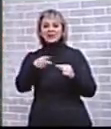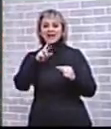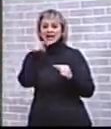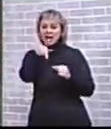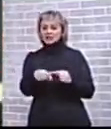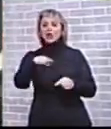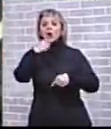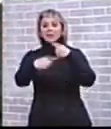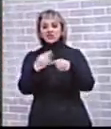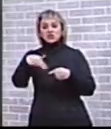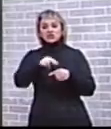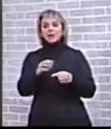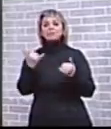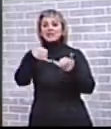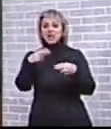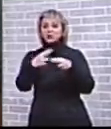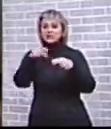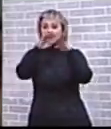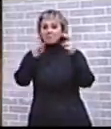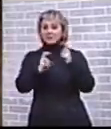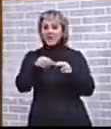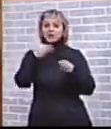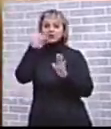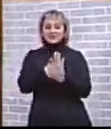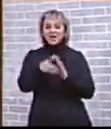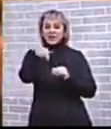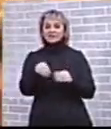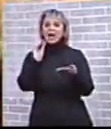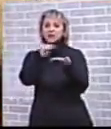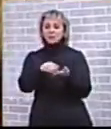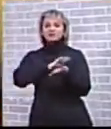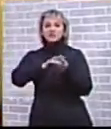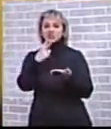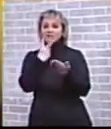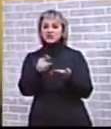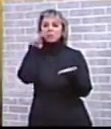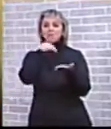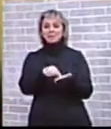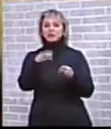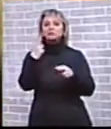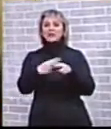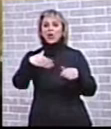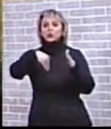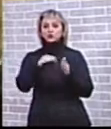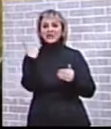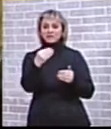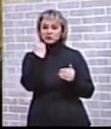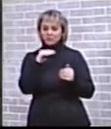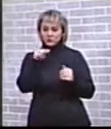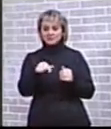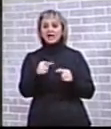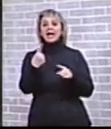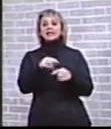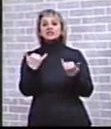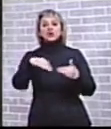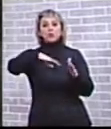Проходя сквозь шлак, на металлургических предприятиях трубка растворяется, а наполнители в чистом виде попадают в металл, улучшая его свойства. Это